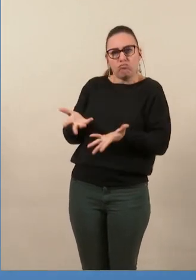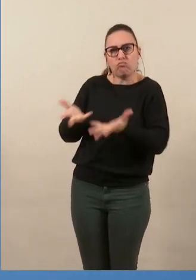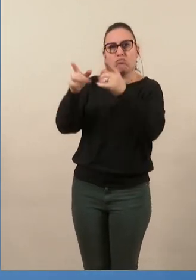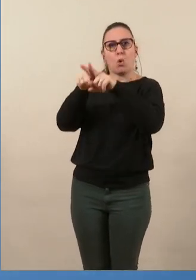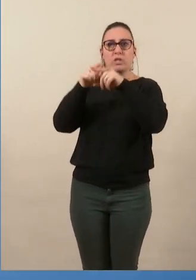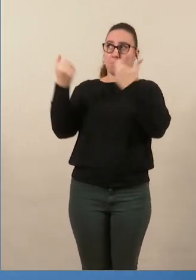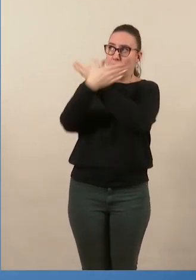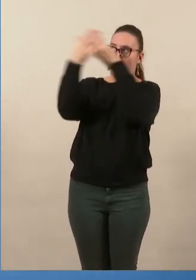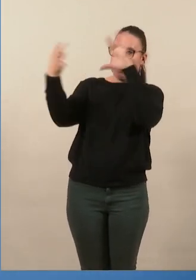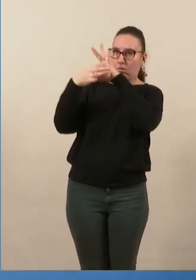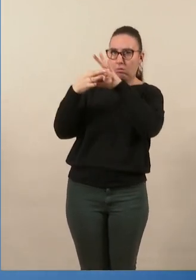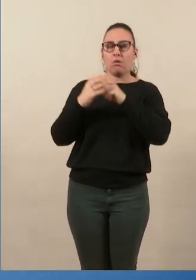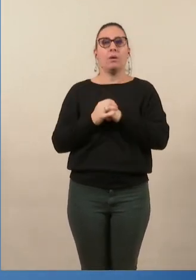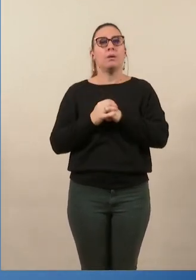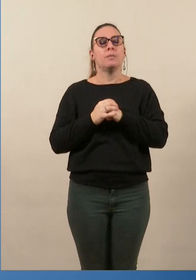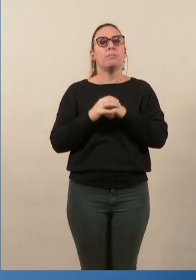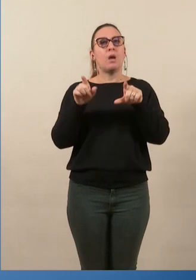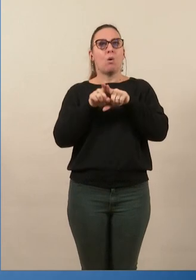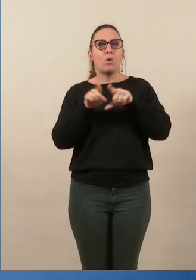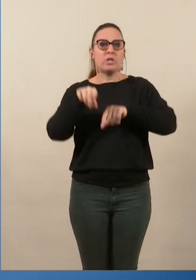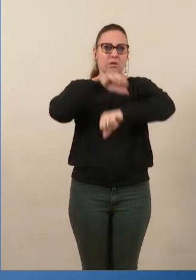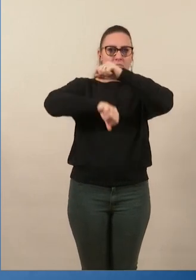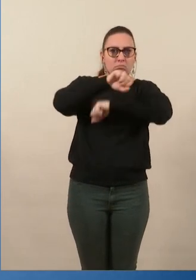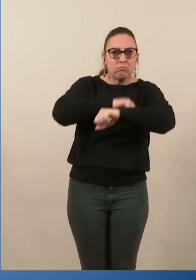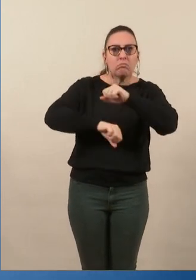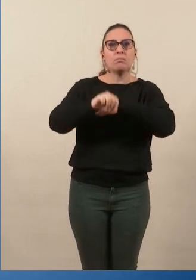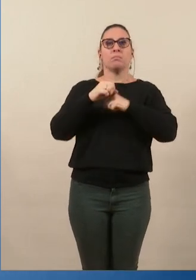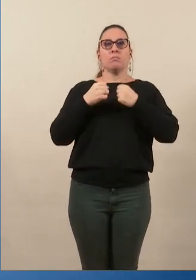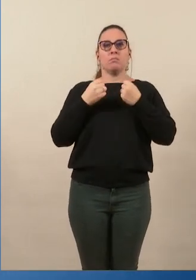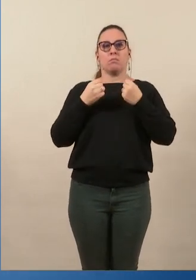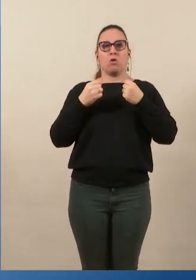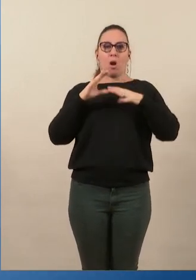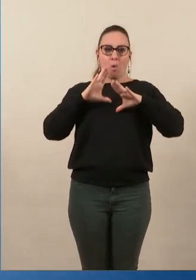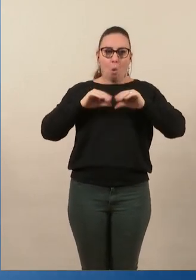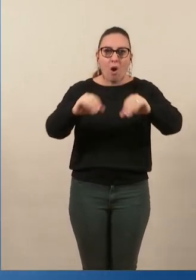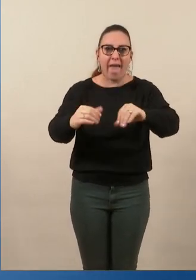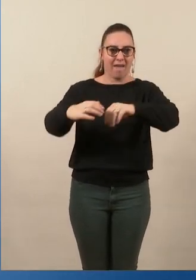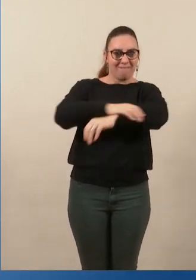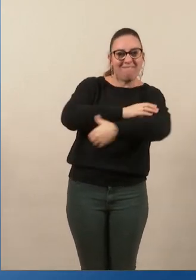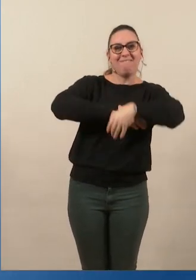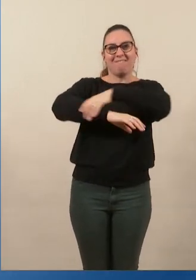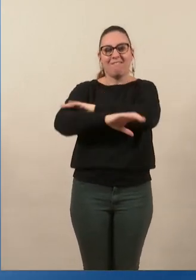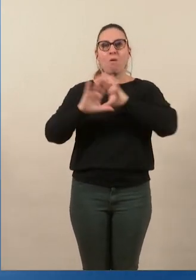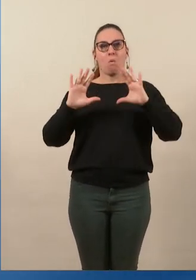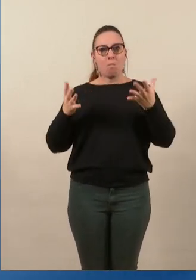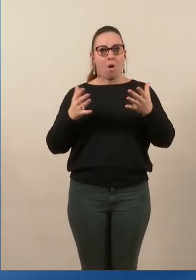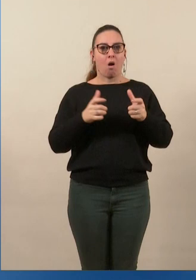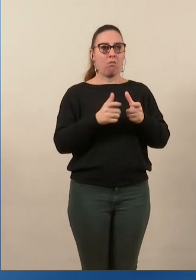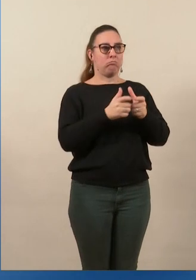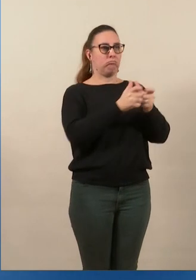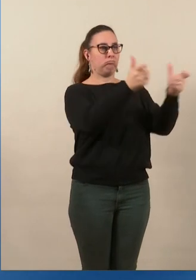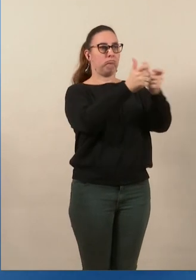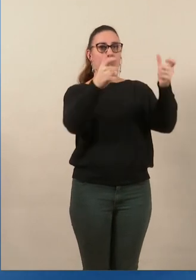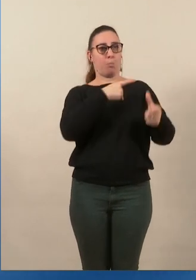sur de nombreuses opérations dans le diffus dans nos as également dans la transformation de nos pro été municipal